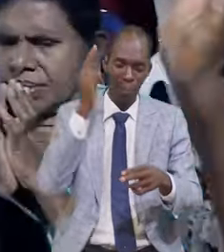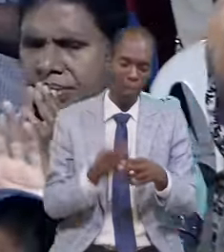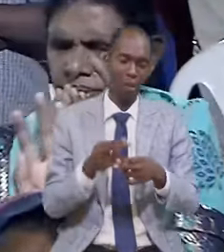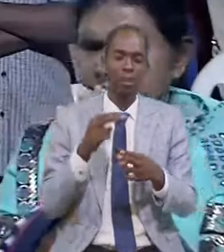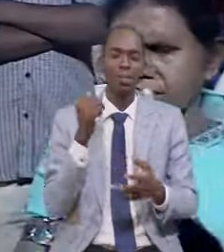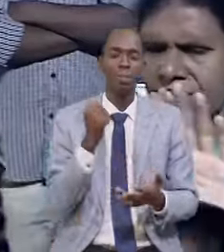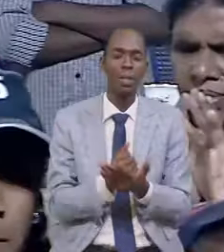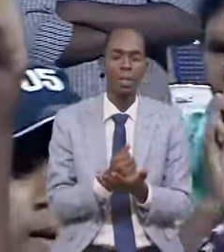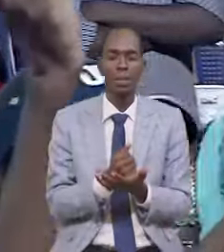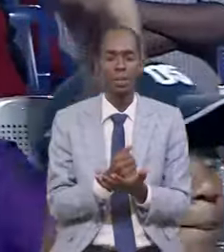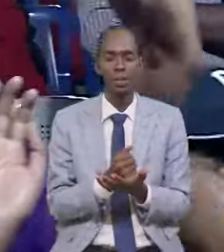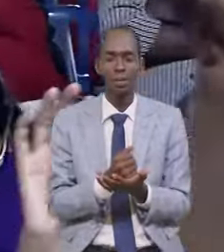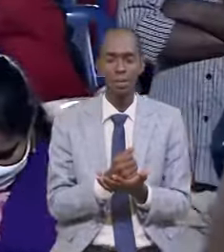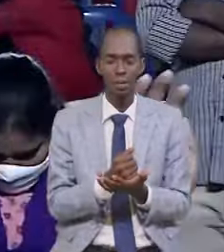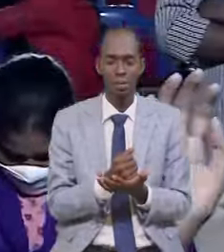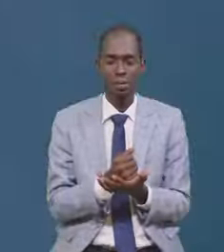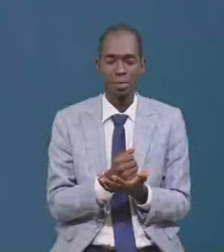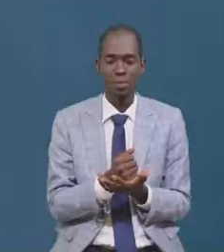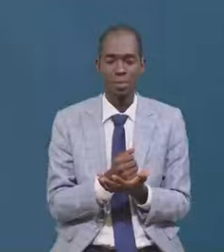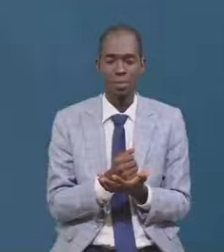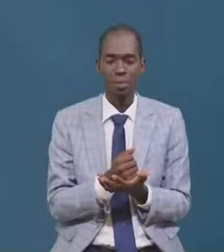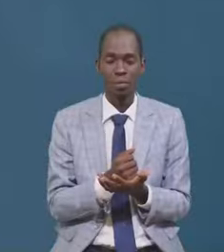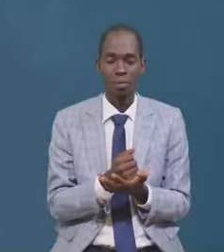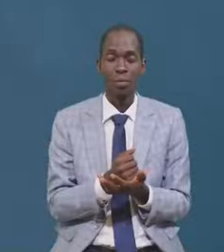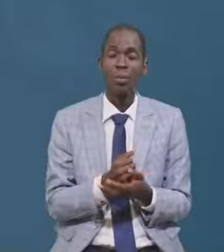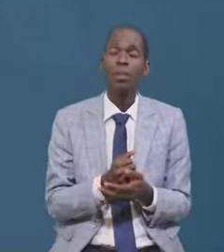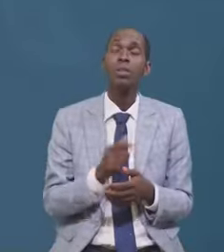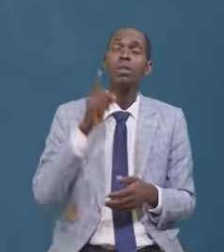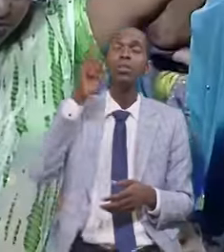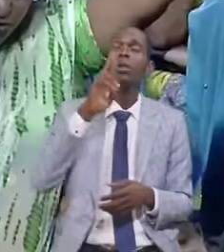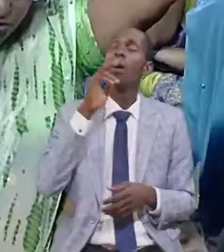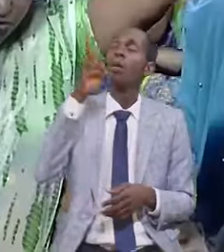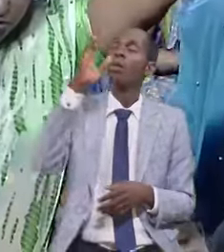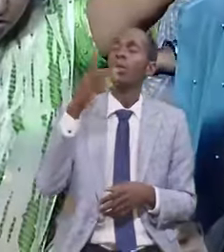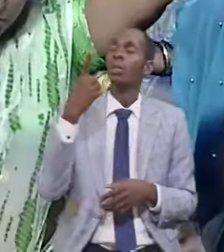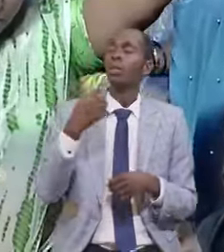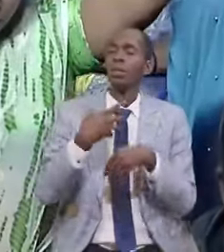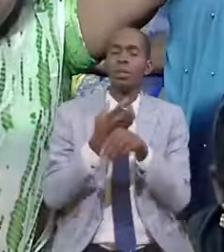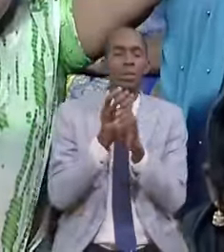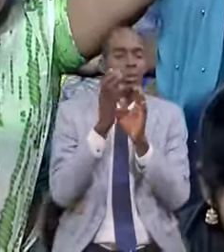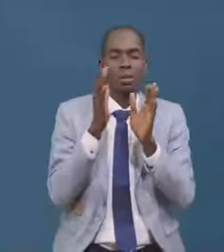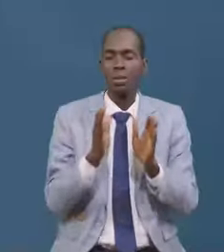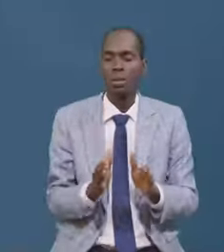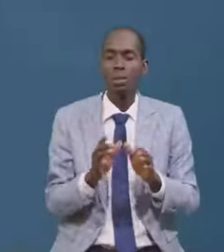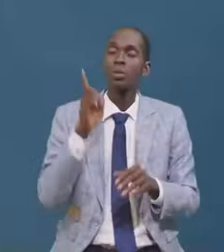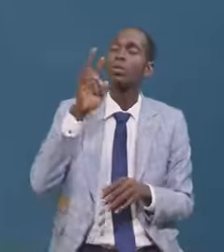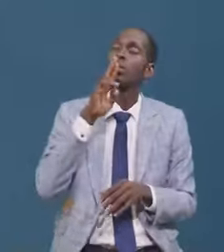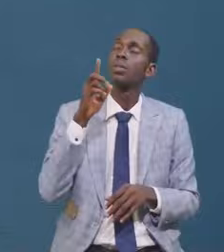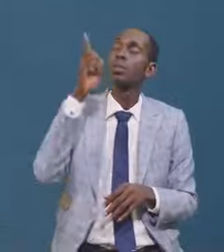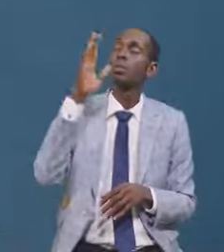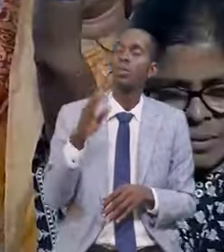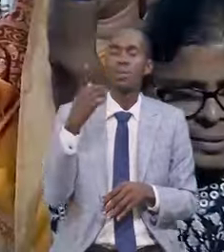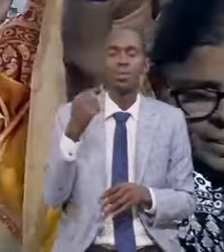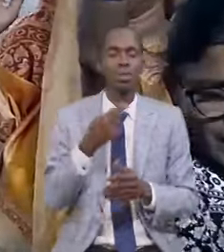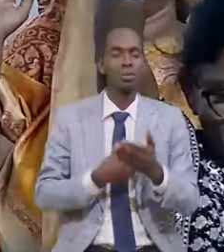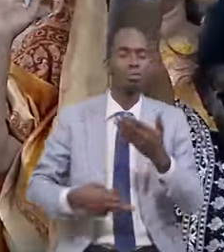Tandri, Yesu namamulo. Your God, the Creator. నీవు సృష్టికర్తవైన దేవునివి. God the Restorer.